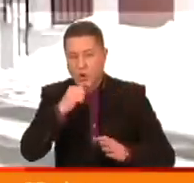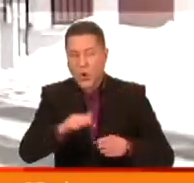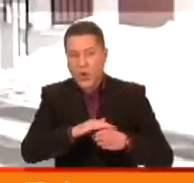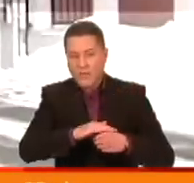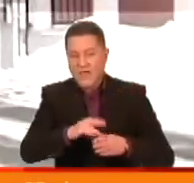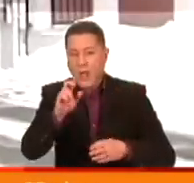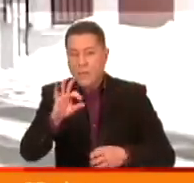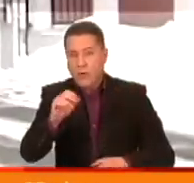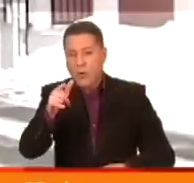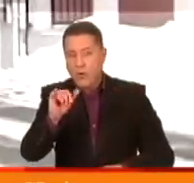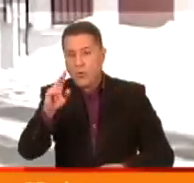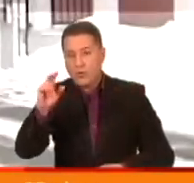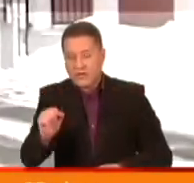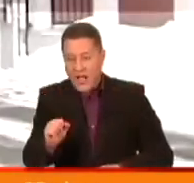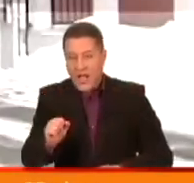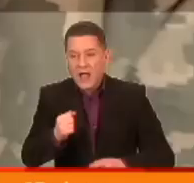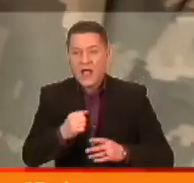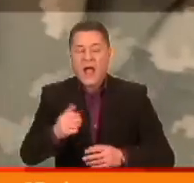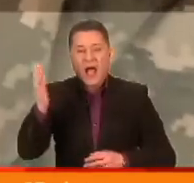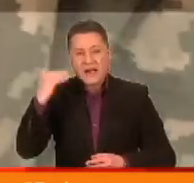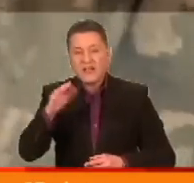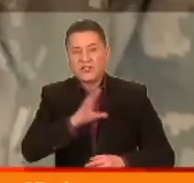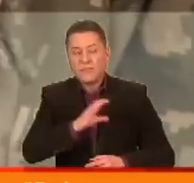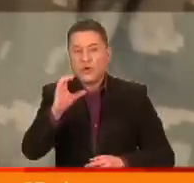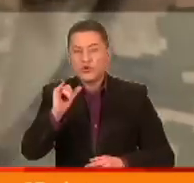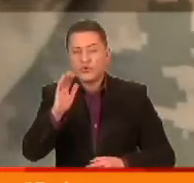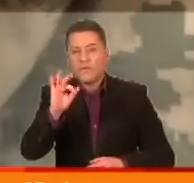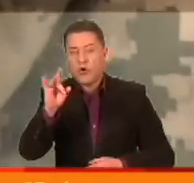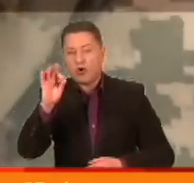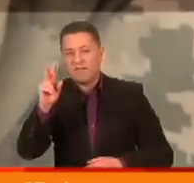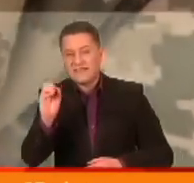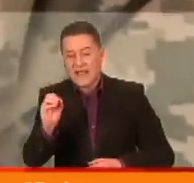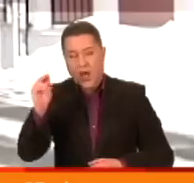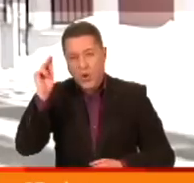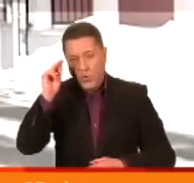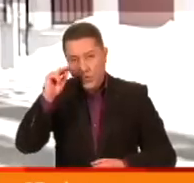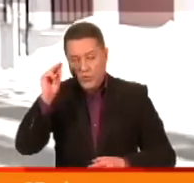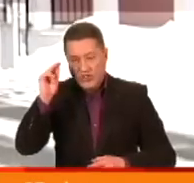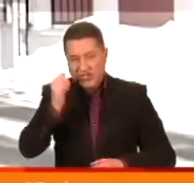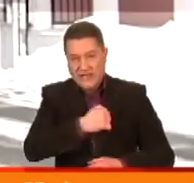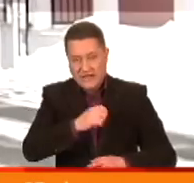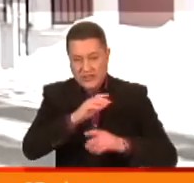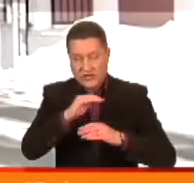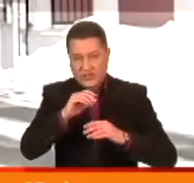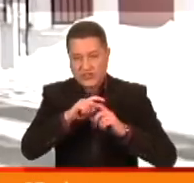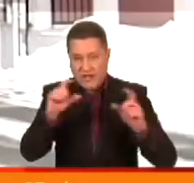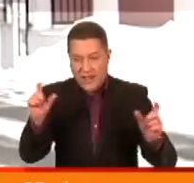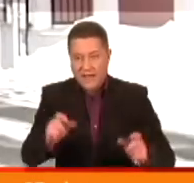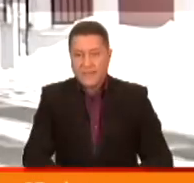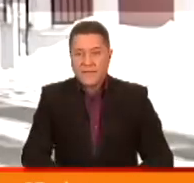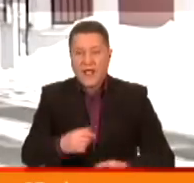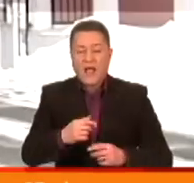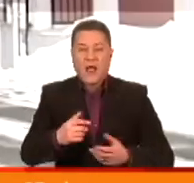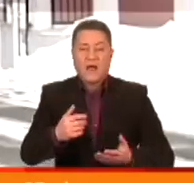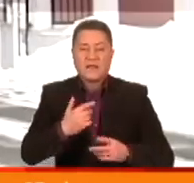Суворова – це вже історія, коли було ще Суворовське училище. Український сучасний навчальний заклад повинен відображати